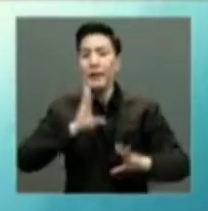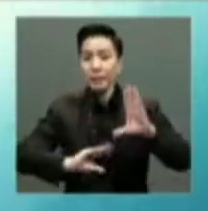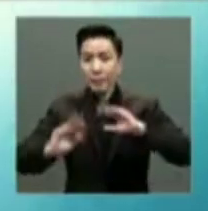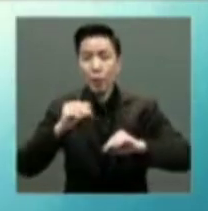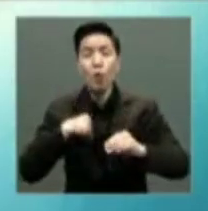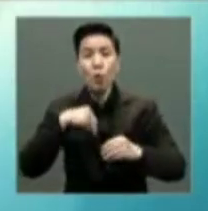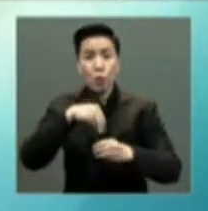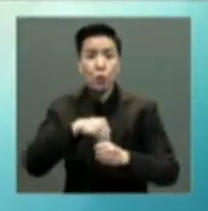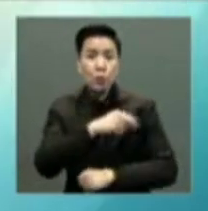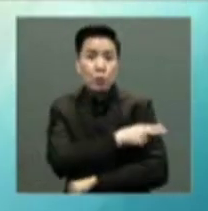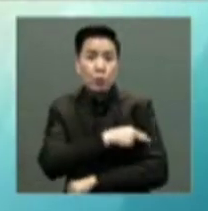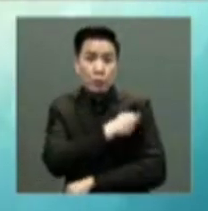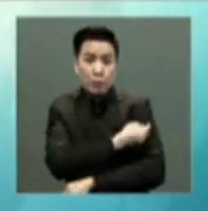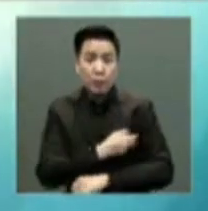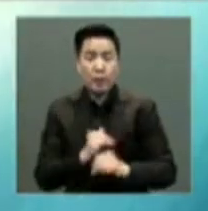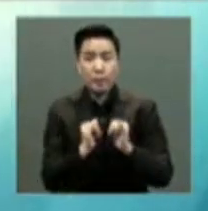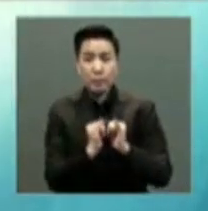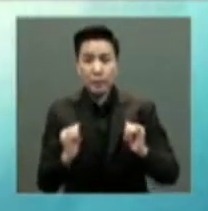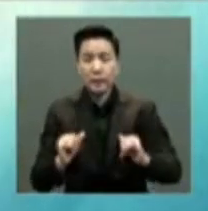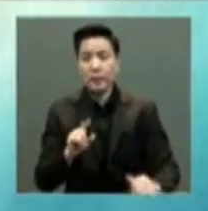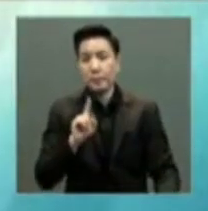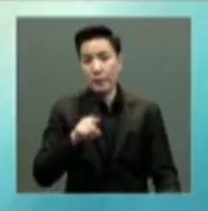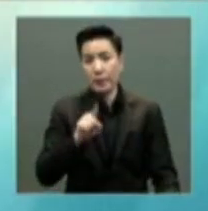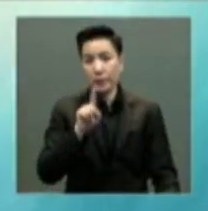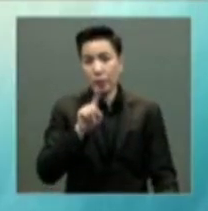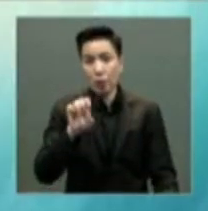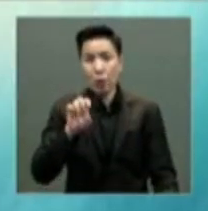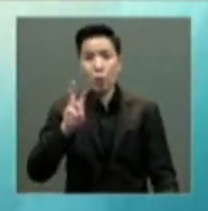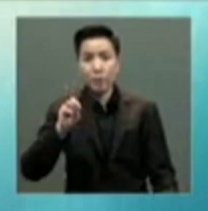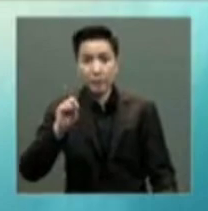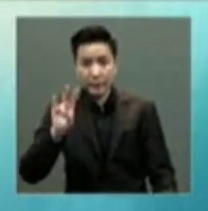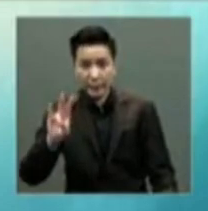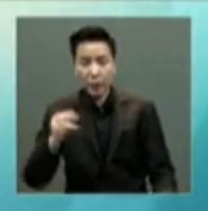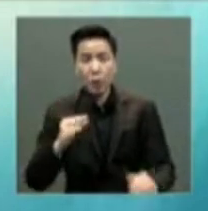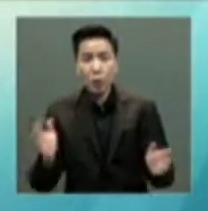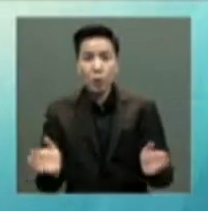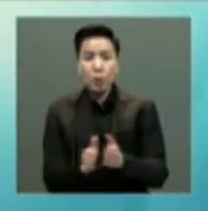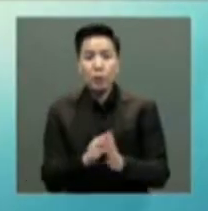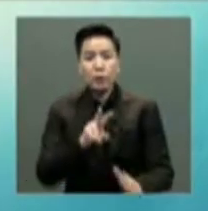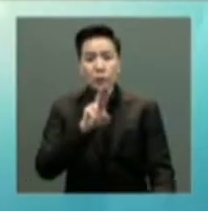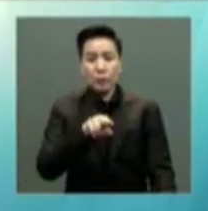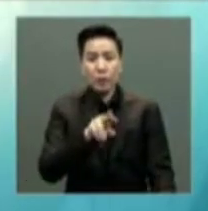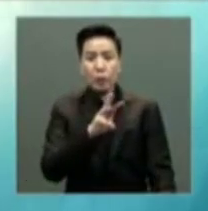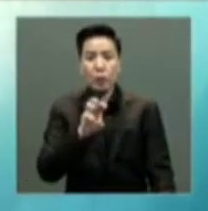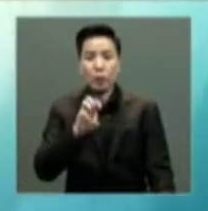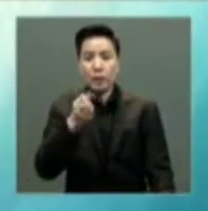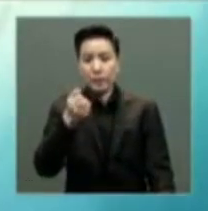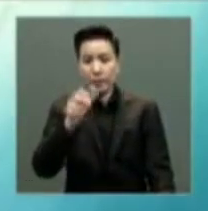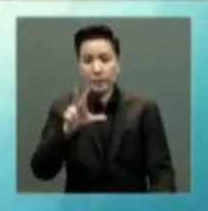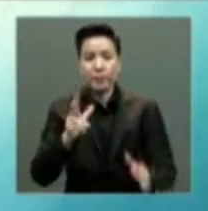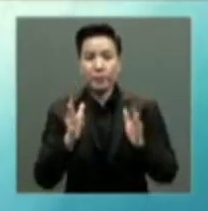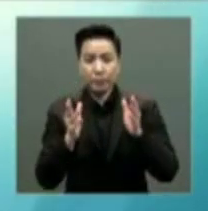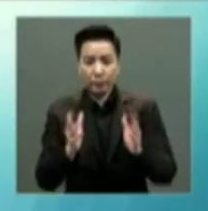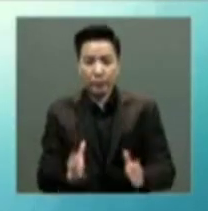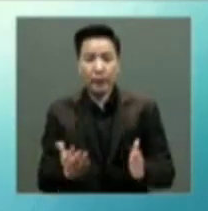รายนะครับก็แสดงความดีใจกับครอบครัวทุกท่านด้วยนะครับอย่างรักษาอยู่1167รายนะครับสะสมคือ2613